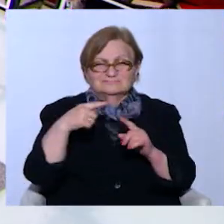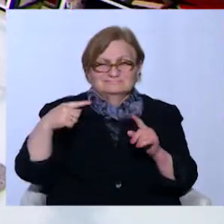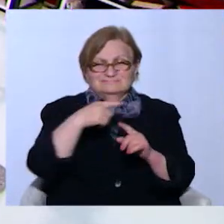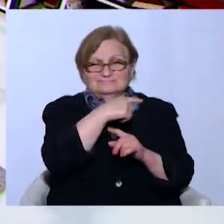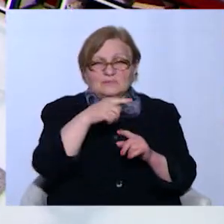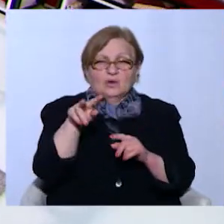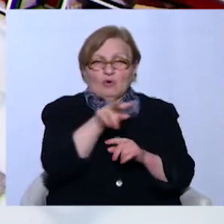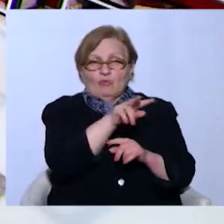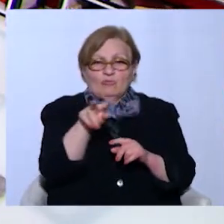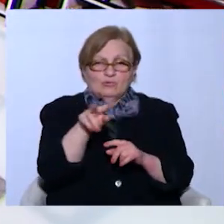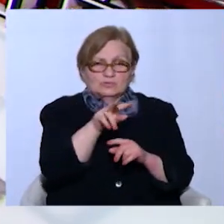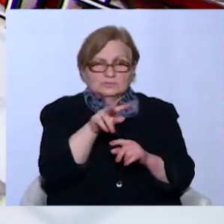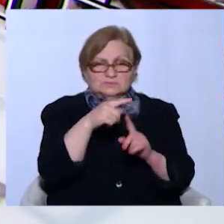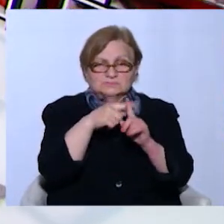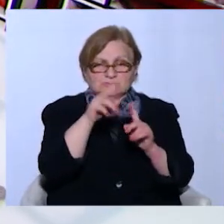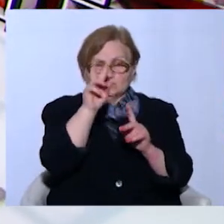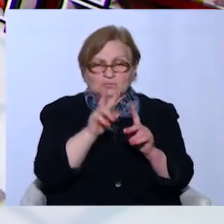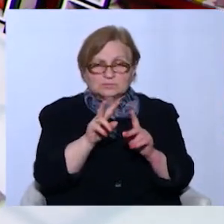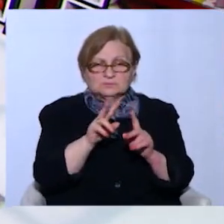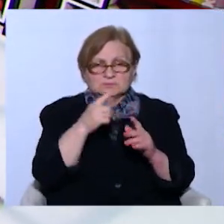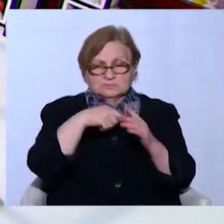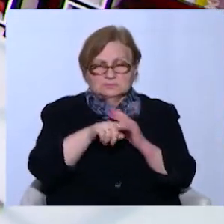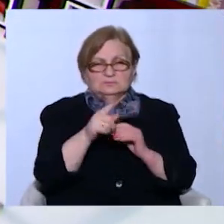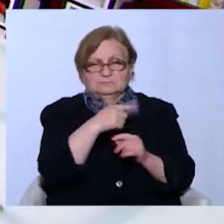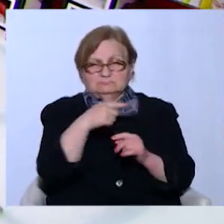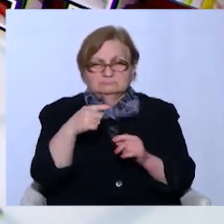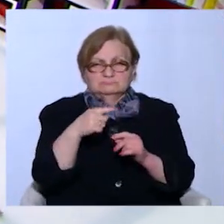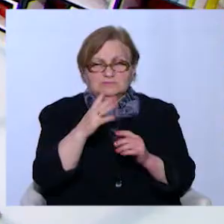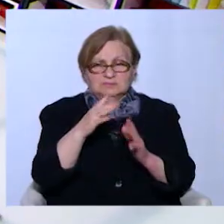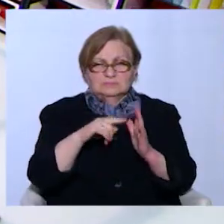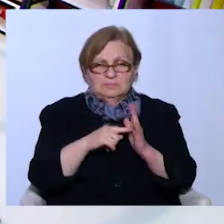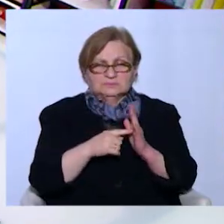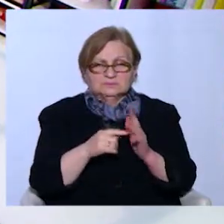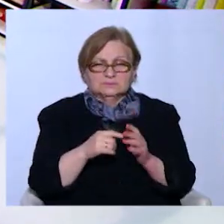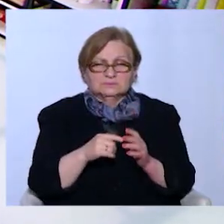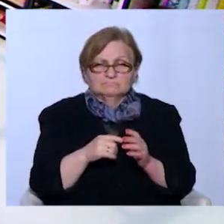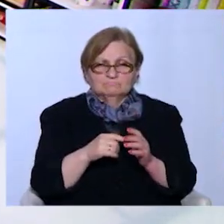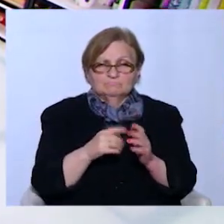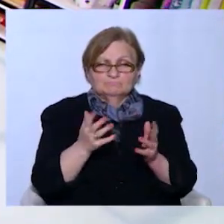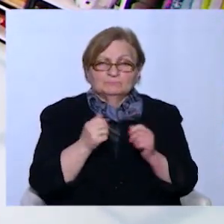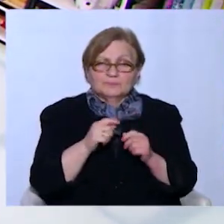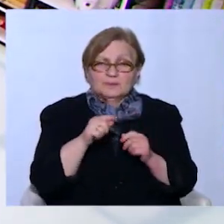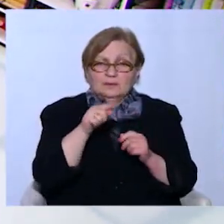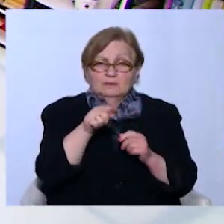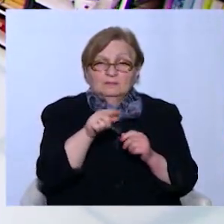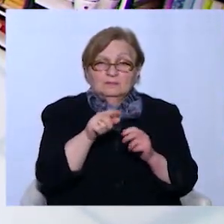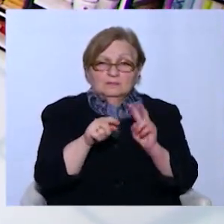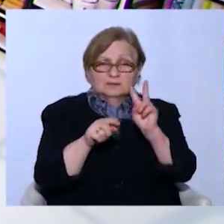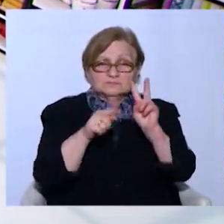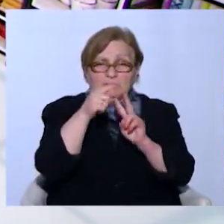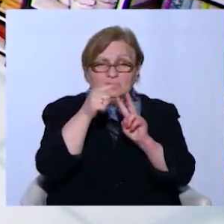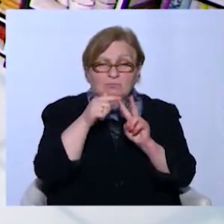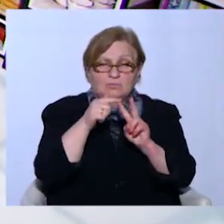შორის, მინიმუმ ერთხელ. ესე იგი, რამე ვიღეთ აქვს, რომ დავადგინეთ, რომ ეს პარაბოლა